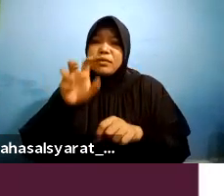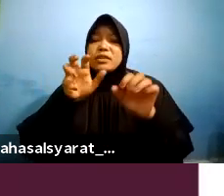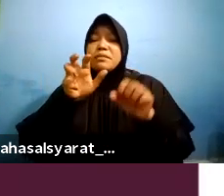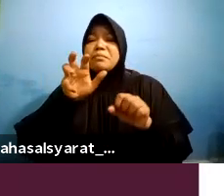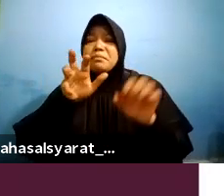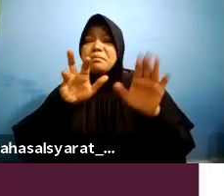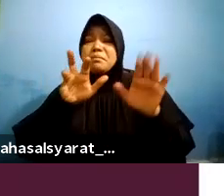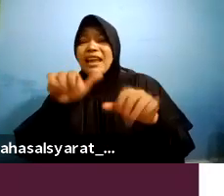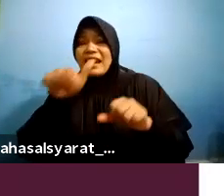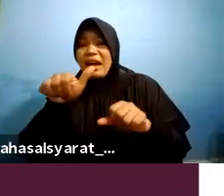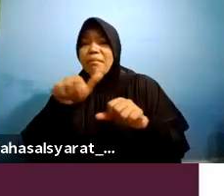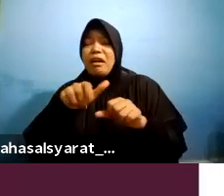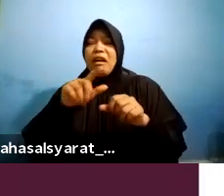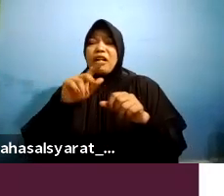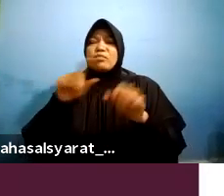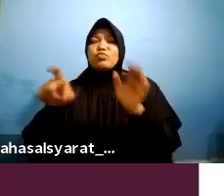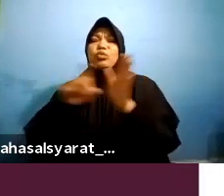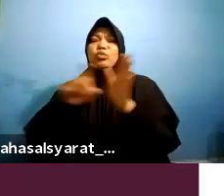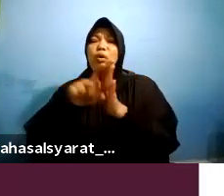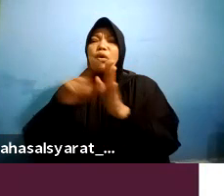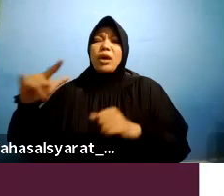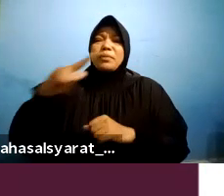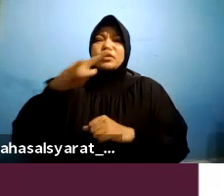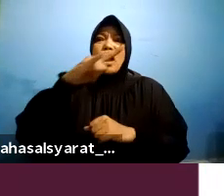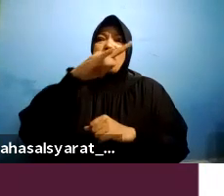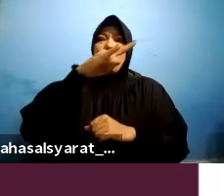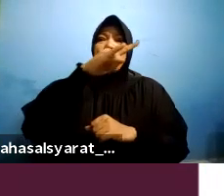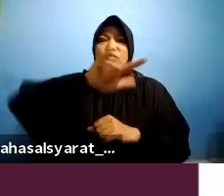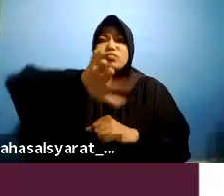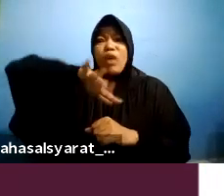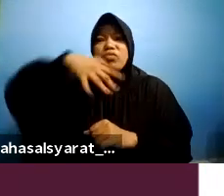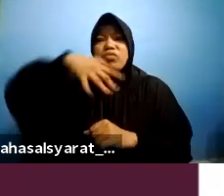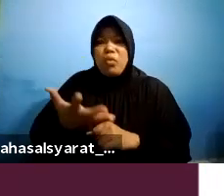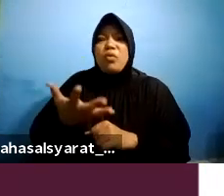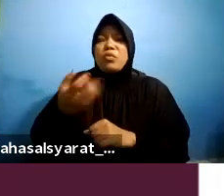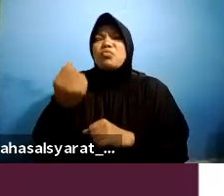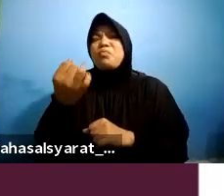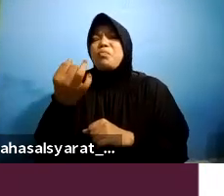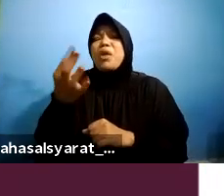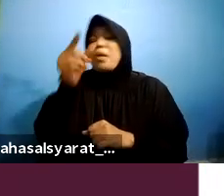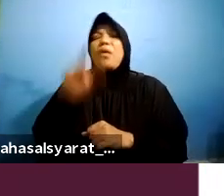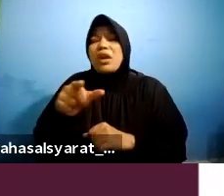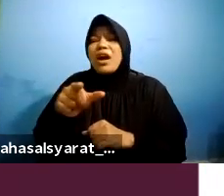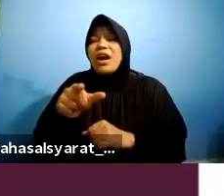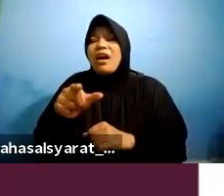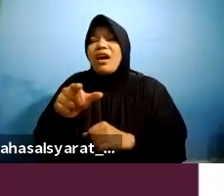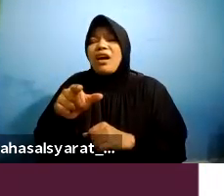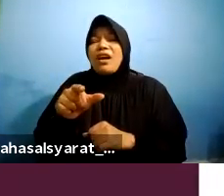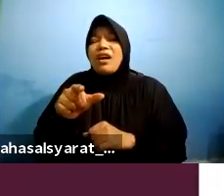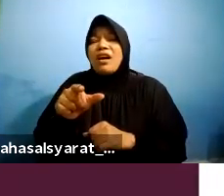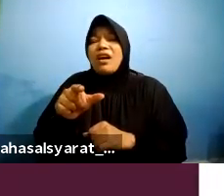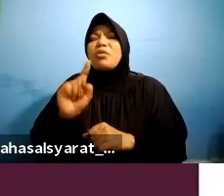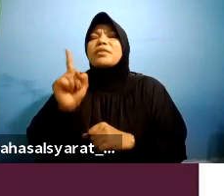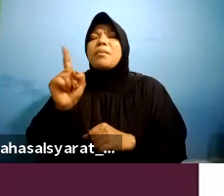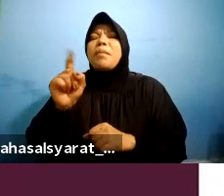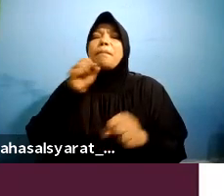dari atas ya? Kalau jumlahnya 15.296 orang, ini banyak sekali yang meninggal karena COVID ini.